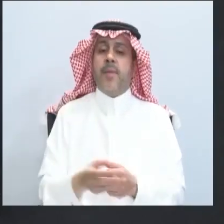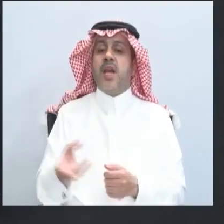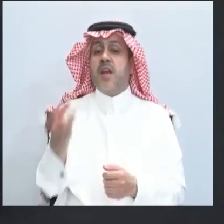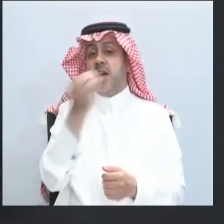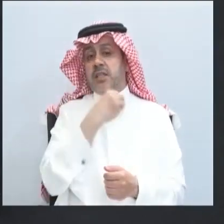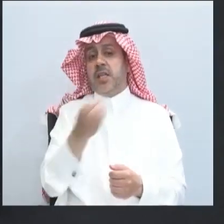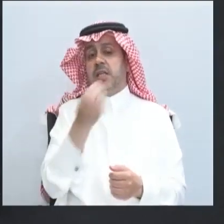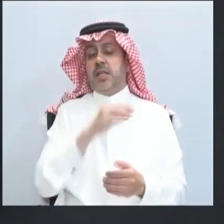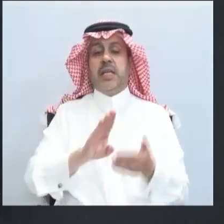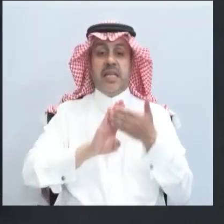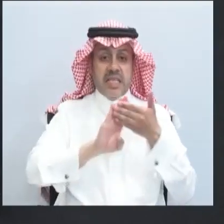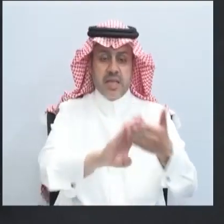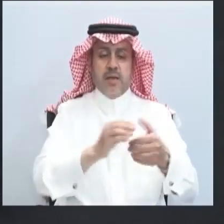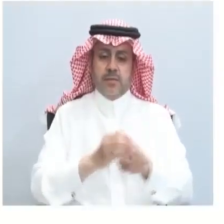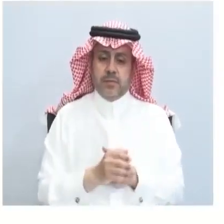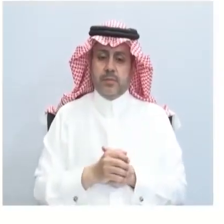اذا كبرت